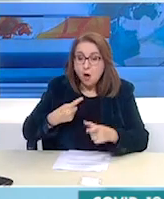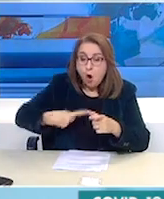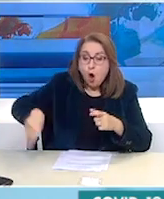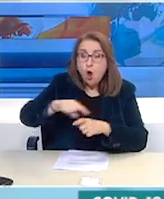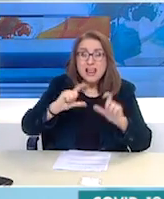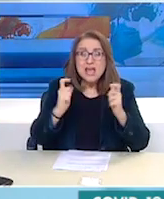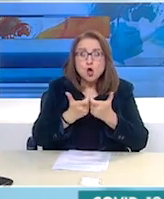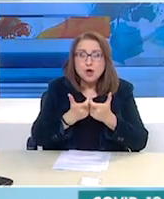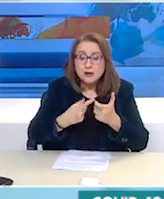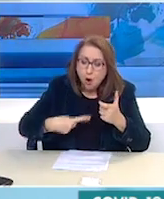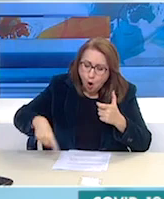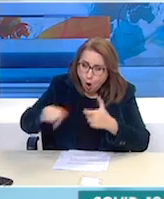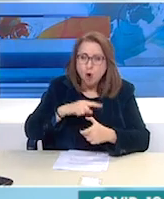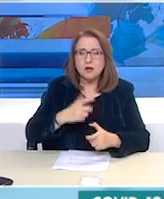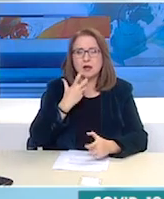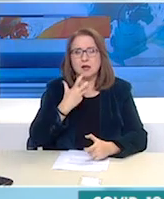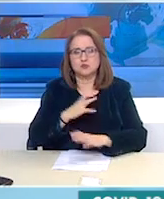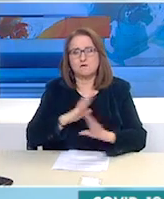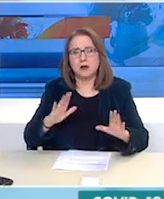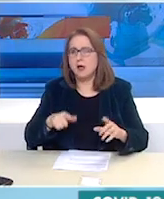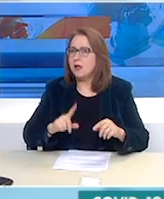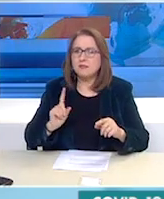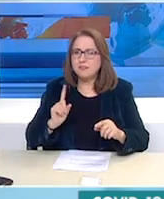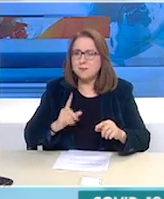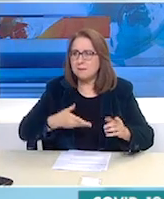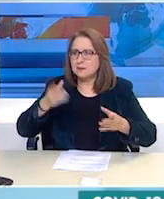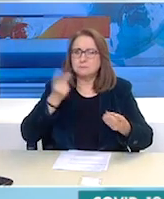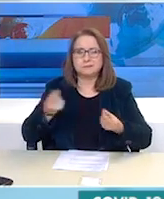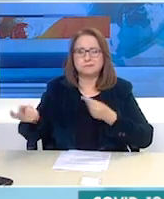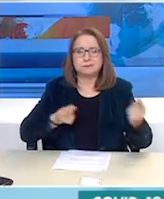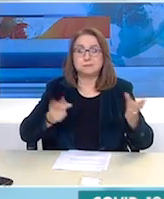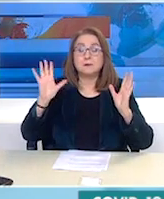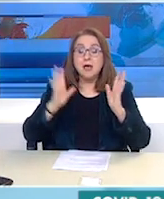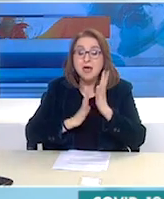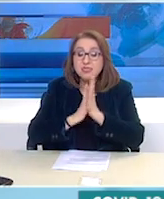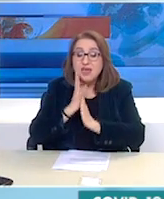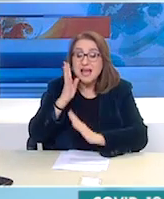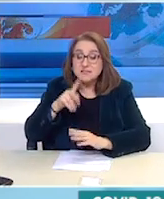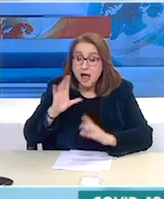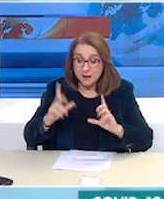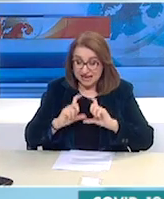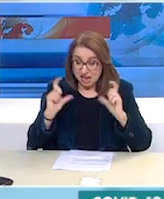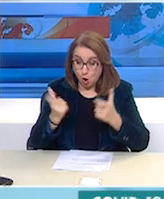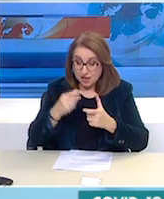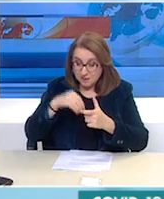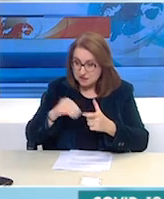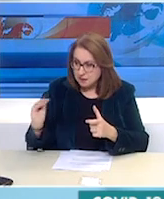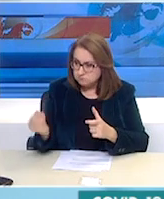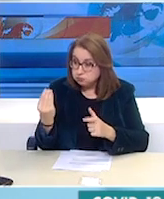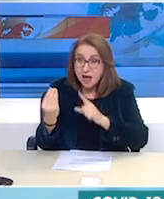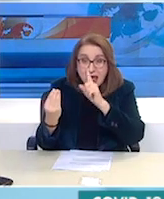την υγεία τους χωρίς να φεύγουν από το σπίτι για 14 ημέρες από την ημέρα που το πρώτο άτομο στο σπίτι εμφάνισε